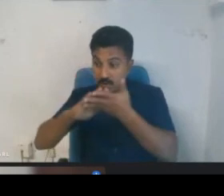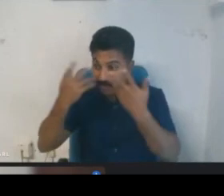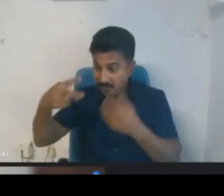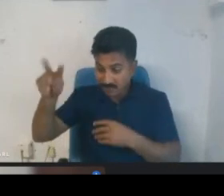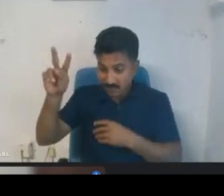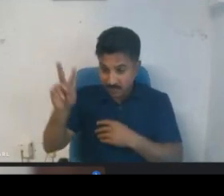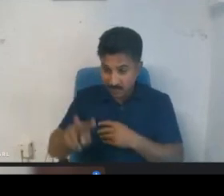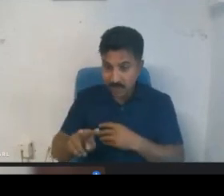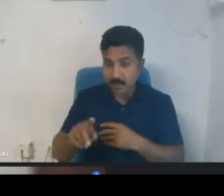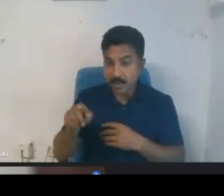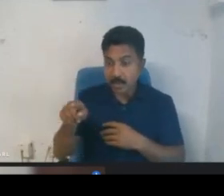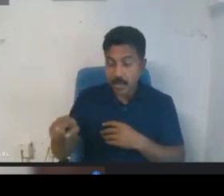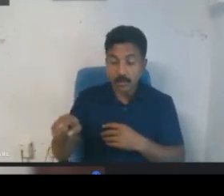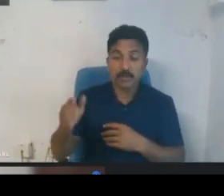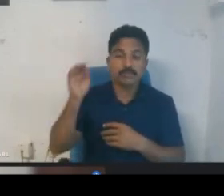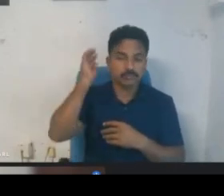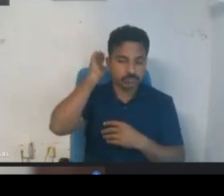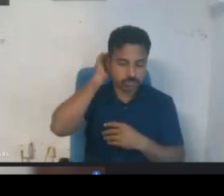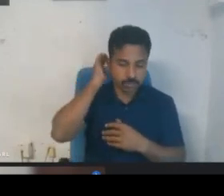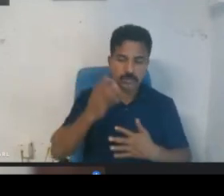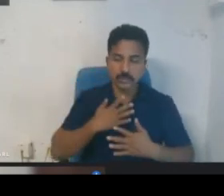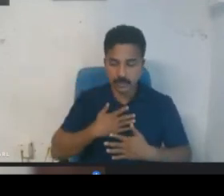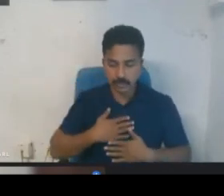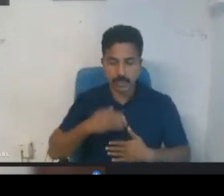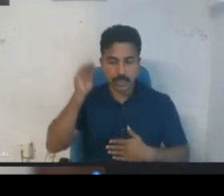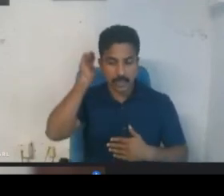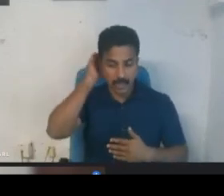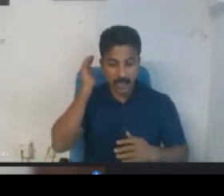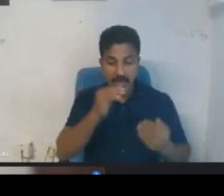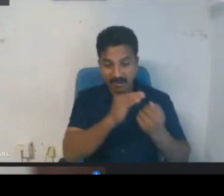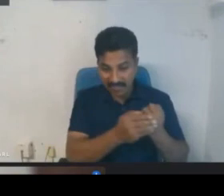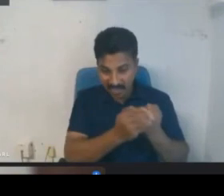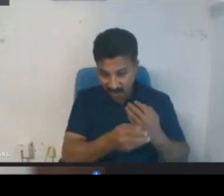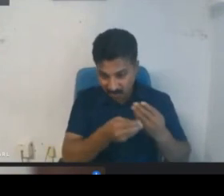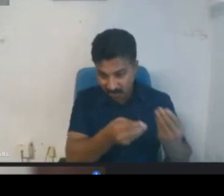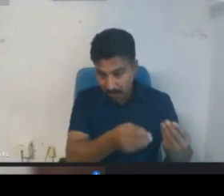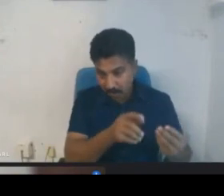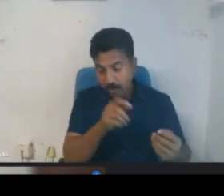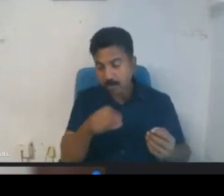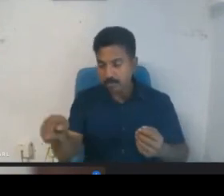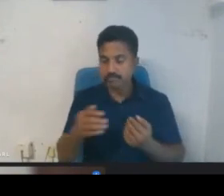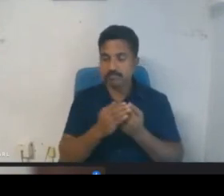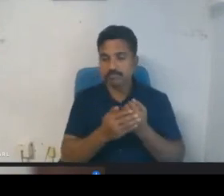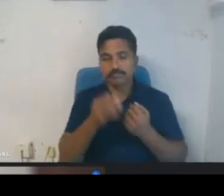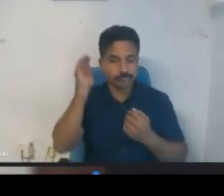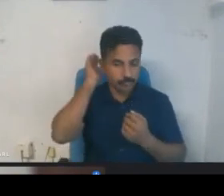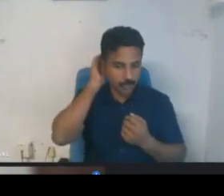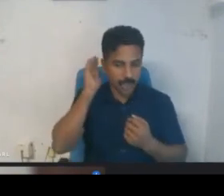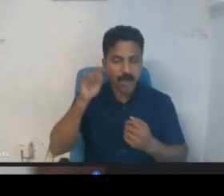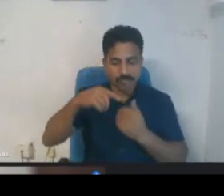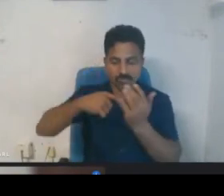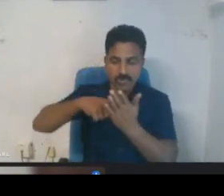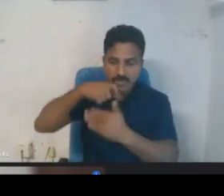ആ ആ കാര്യങ്ങൾ ശ്രവിക്കാനാണെങ്കിൽ കൂടിയും കുട്ടിയുടെ പരിചാരക അതിനും തയ്യാറാകണം എന്നുള്ളതാണ്